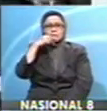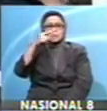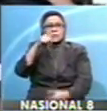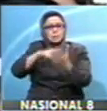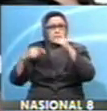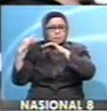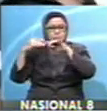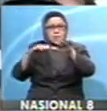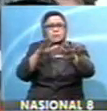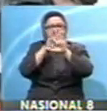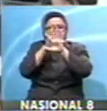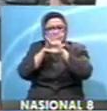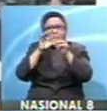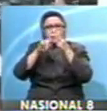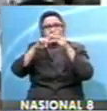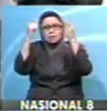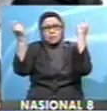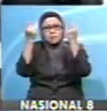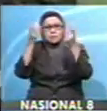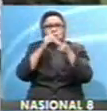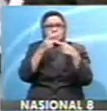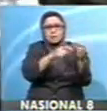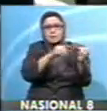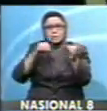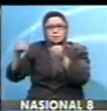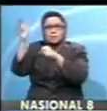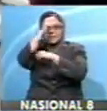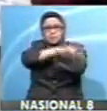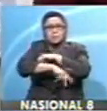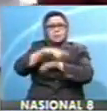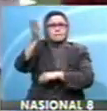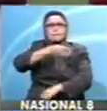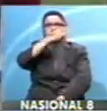k Majlis dan acara anjuran kerajaan Negeri turut